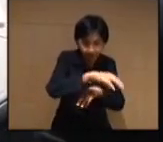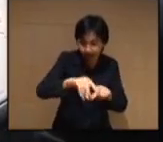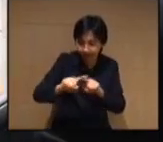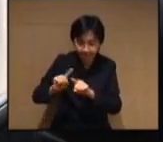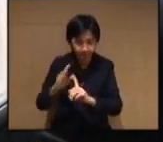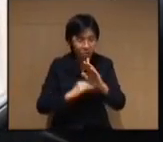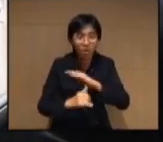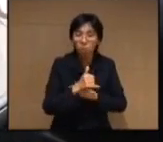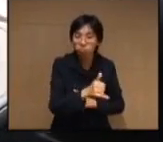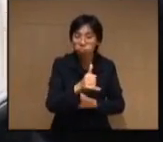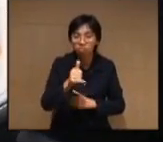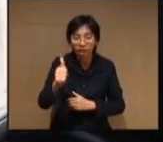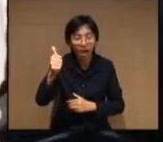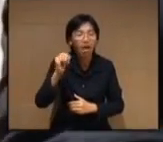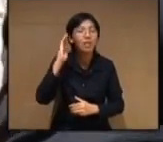ได้มาก accepted